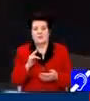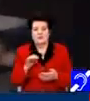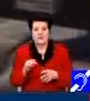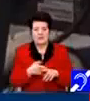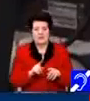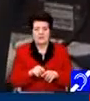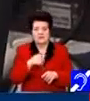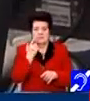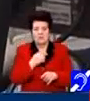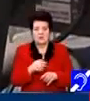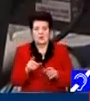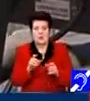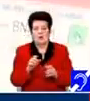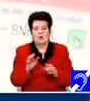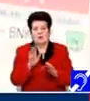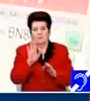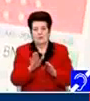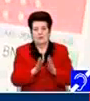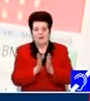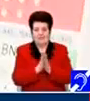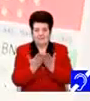6 luni de la publicarea în Monitorul Oficial.